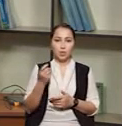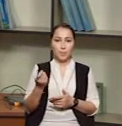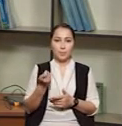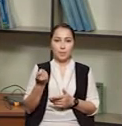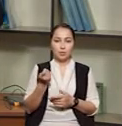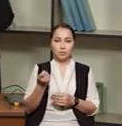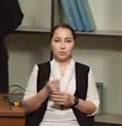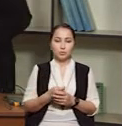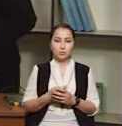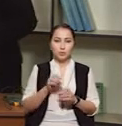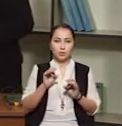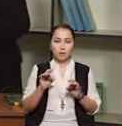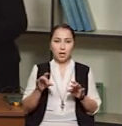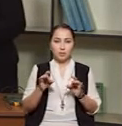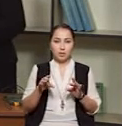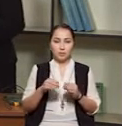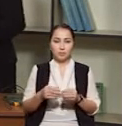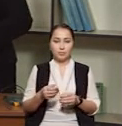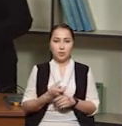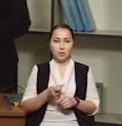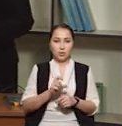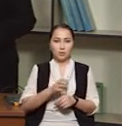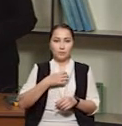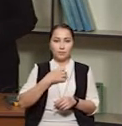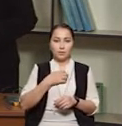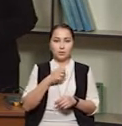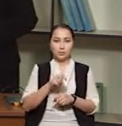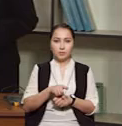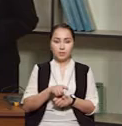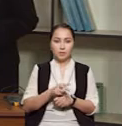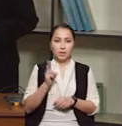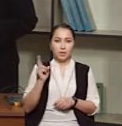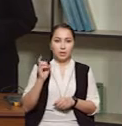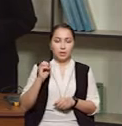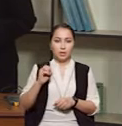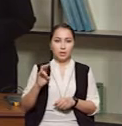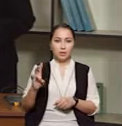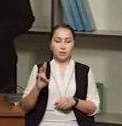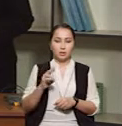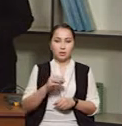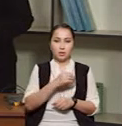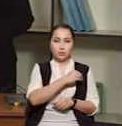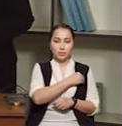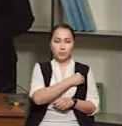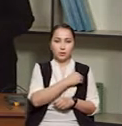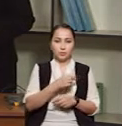Temperaturani molekulyar kinetik talqini. Ana endi asosiy vazifamiz kinetik energiya bilan